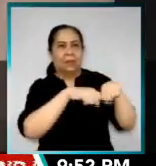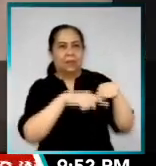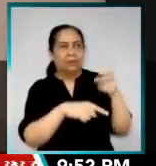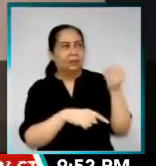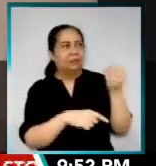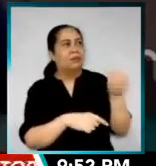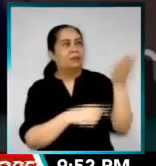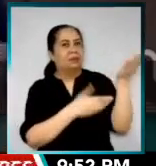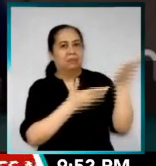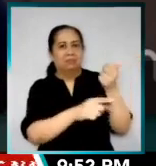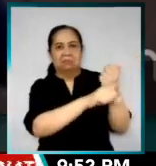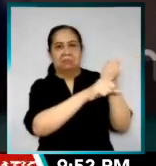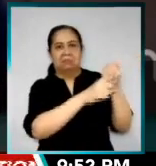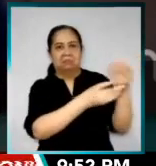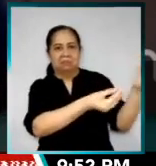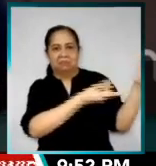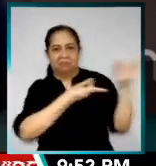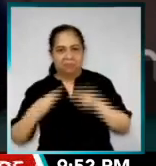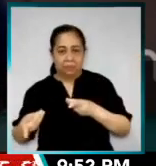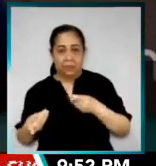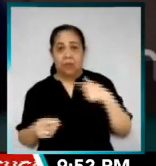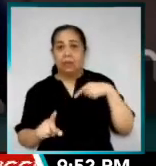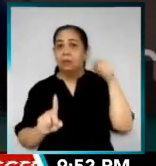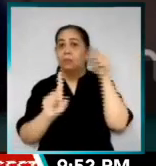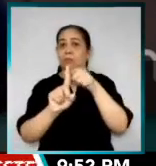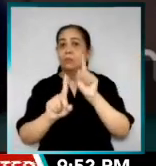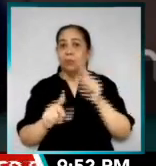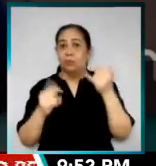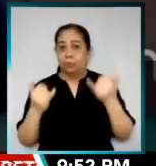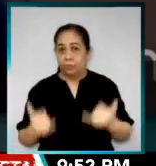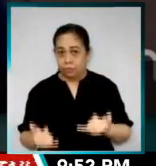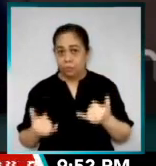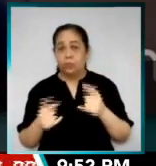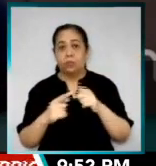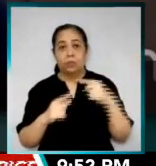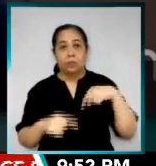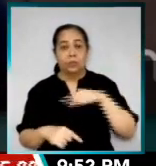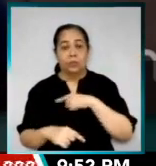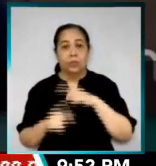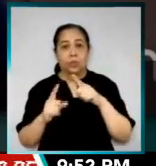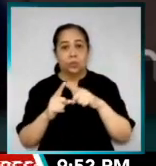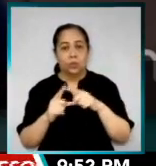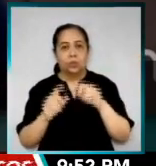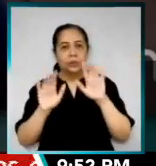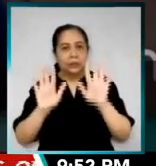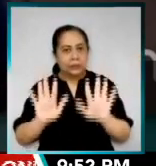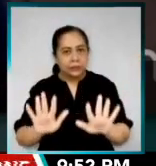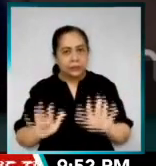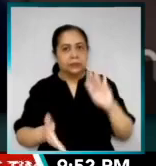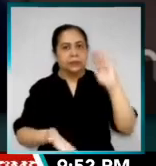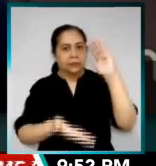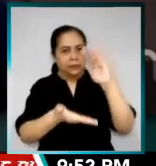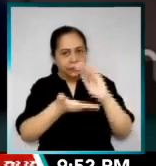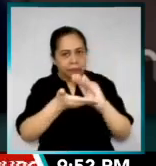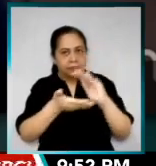globally. What our objective would be right now is for us to avert deaths, to reduce